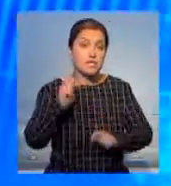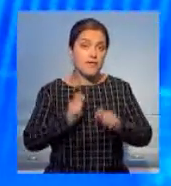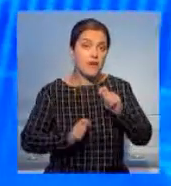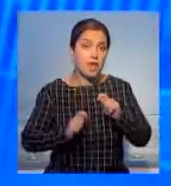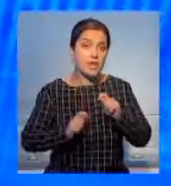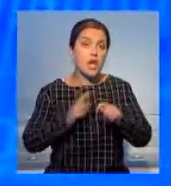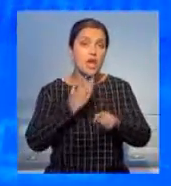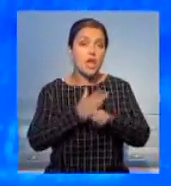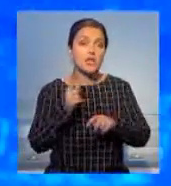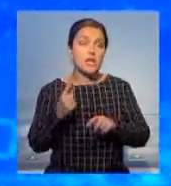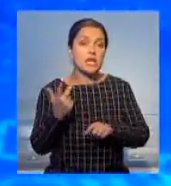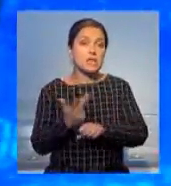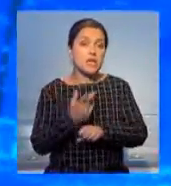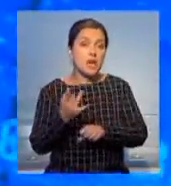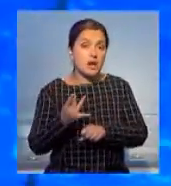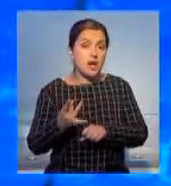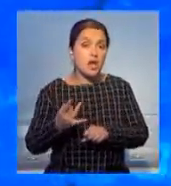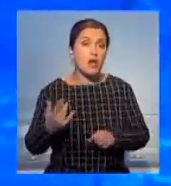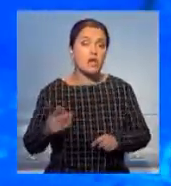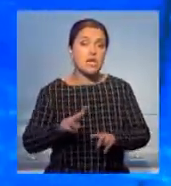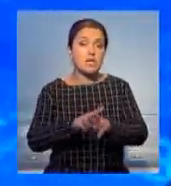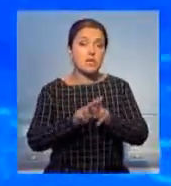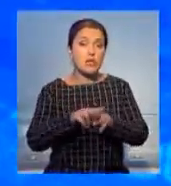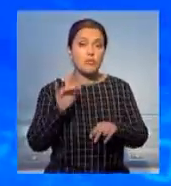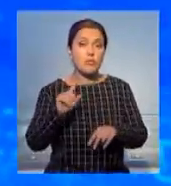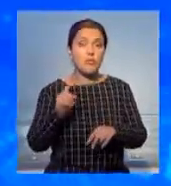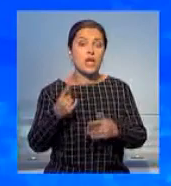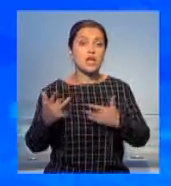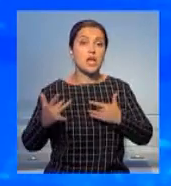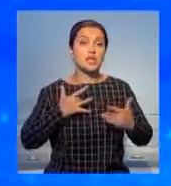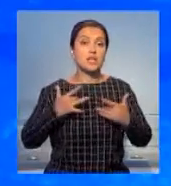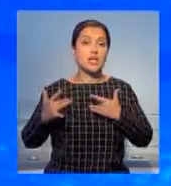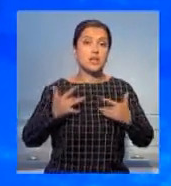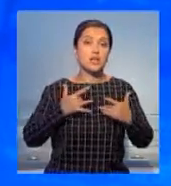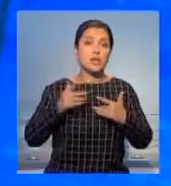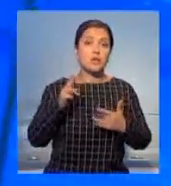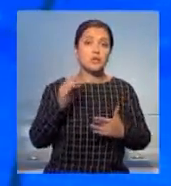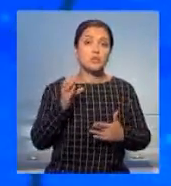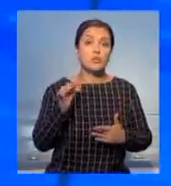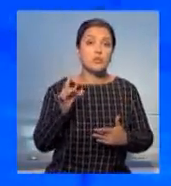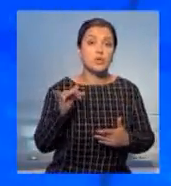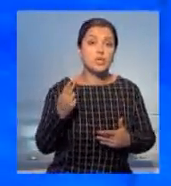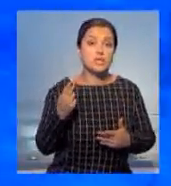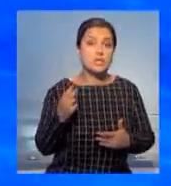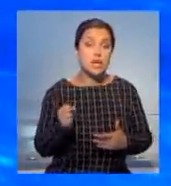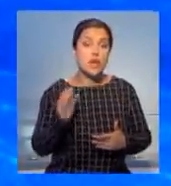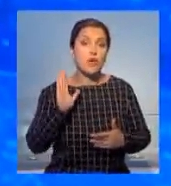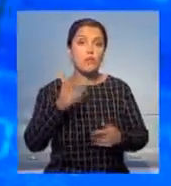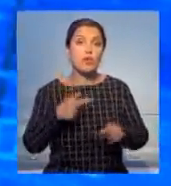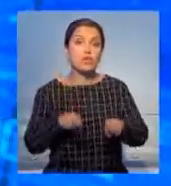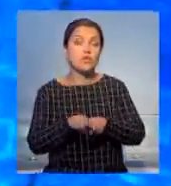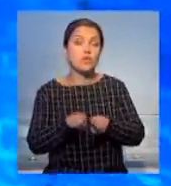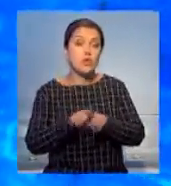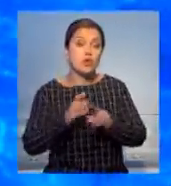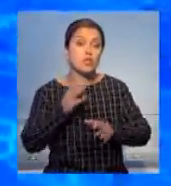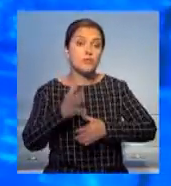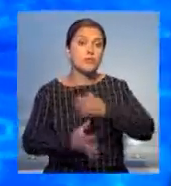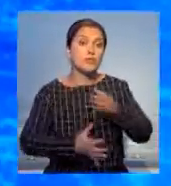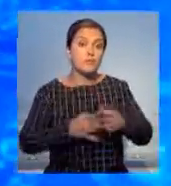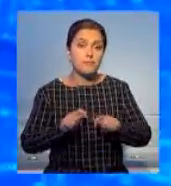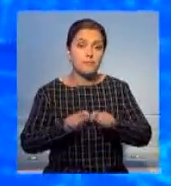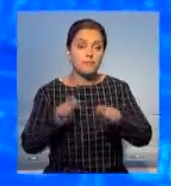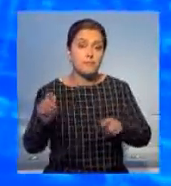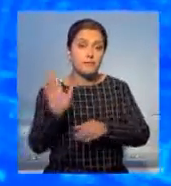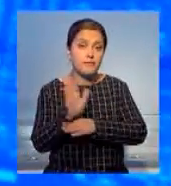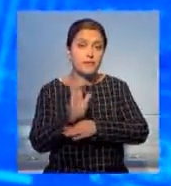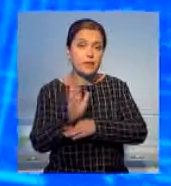В столице его проводят в третий раз. На нем жители Астаны ждут первый концерт Эмира Кустурицы и The No Smoking Orchestra, а также